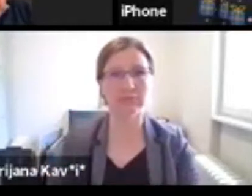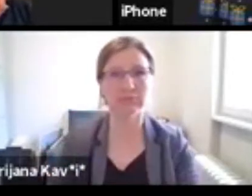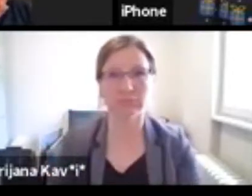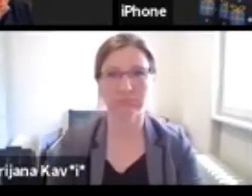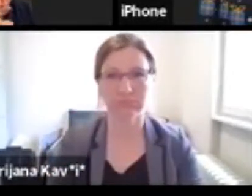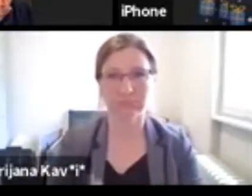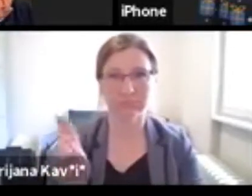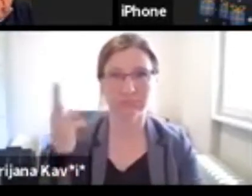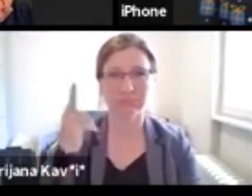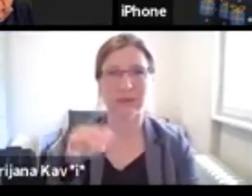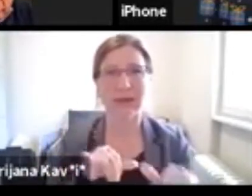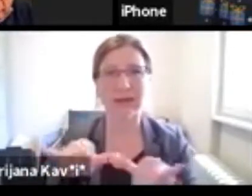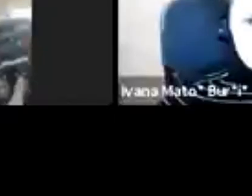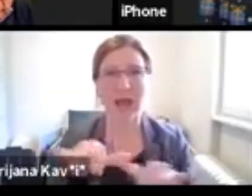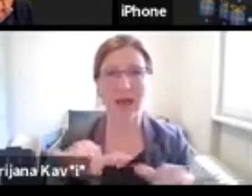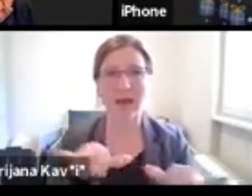Ravnatelj, di si?